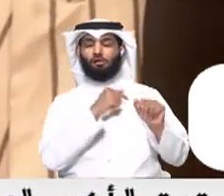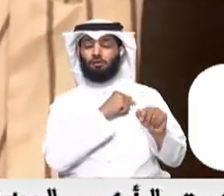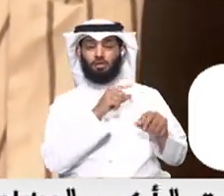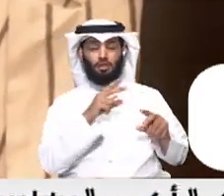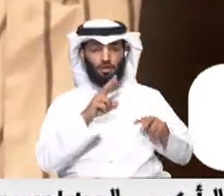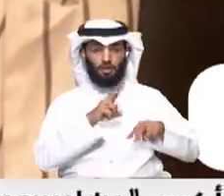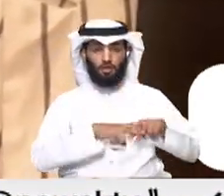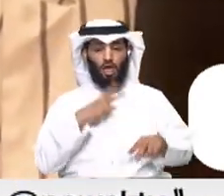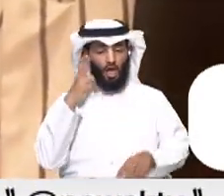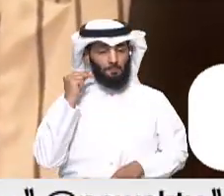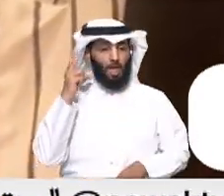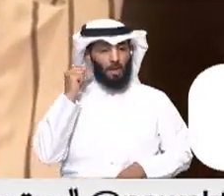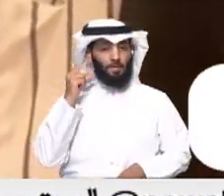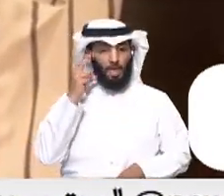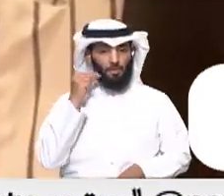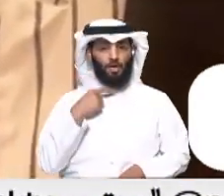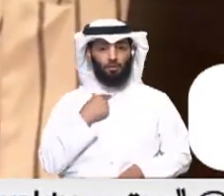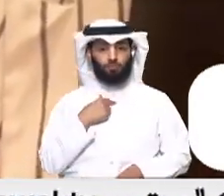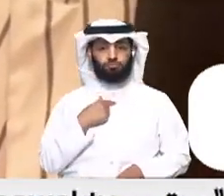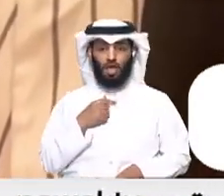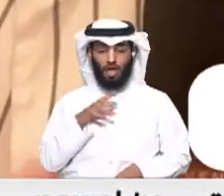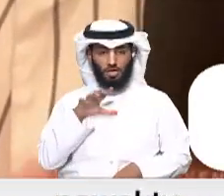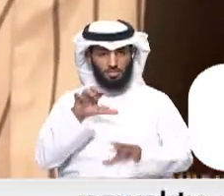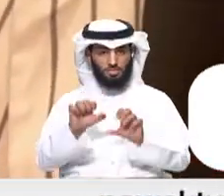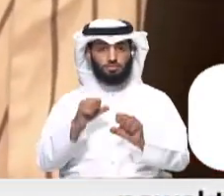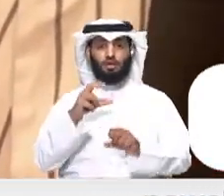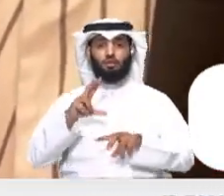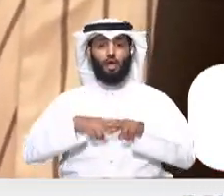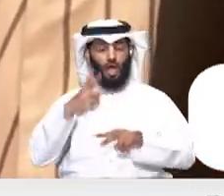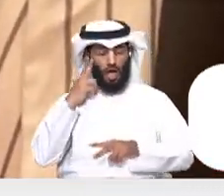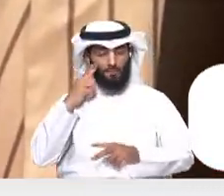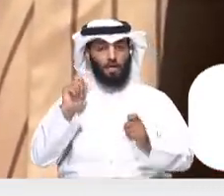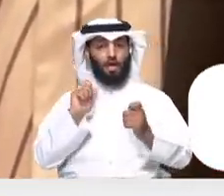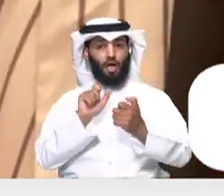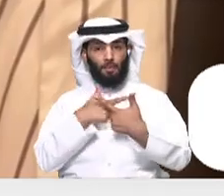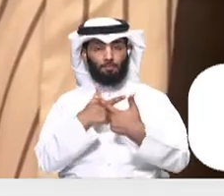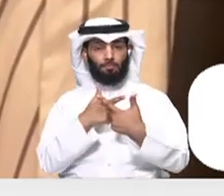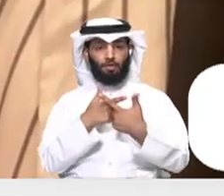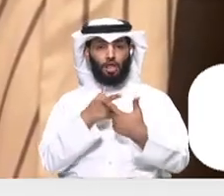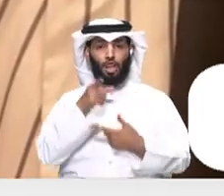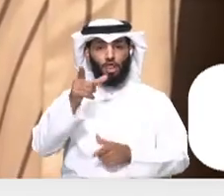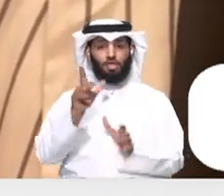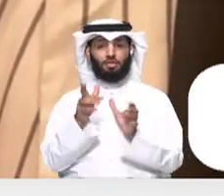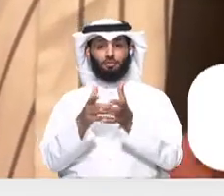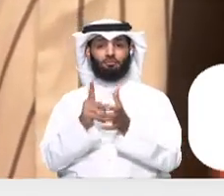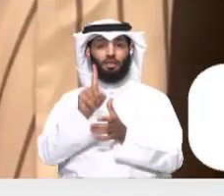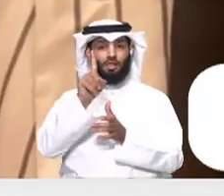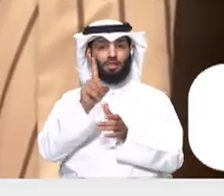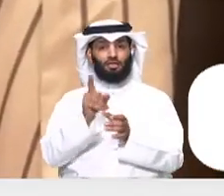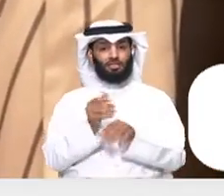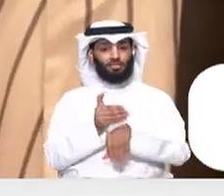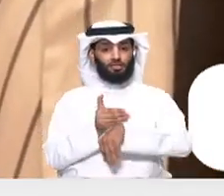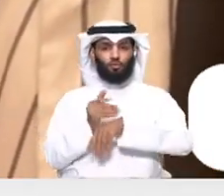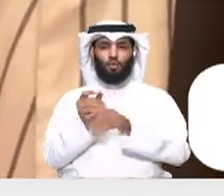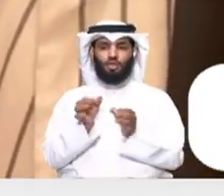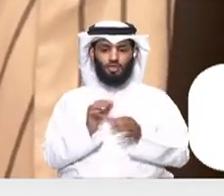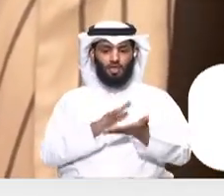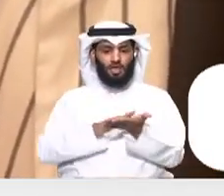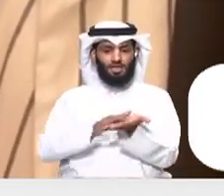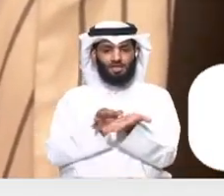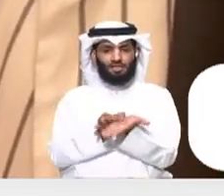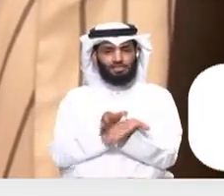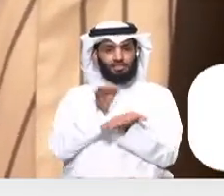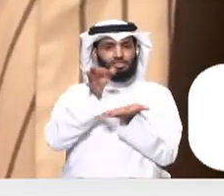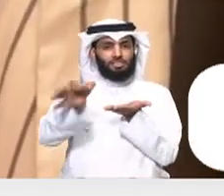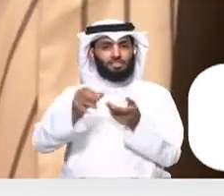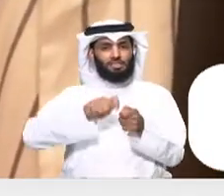وبتراجع حزب الله من 7 إلى 10 كيلومترات، هنا نتحدث عن وصول الجيش الإسرائيلي إذا ما حصل